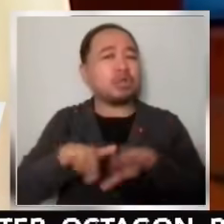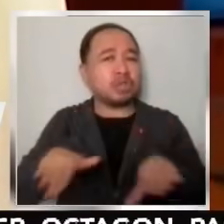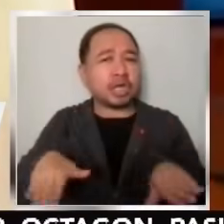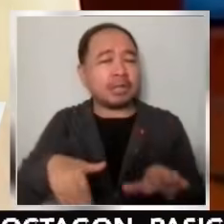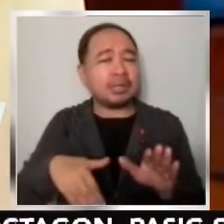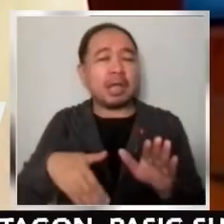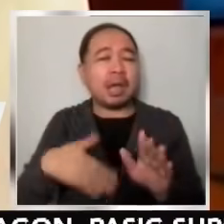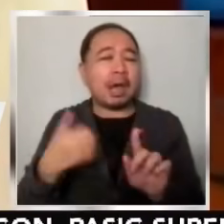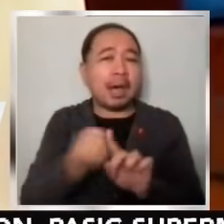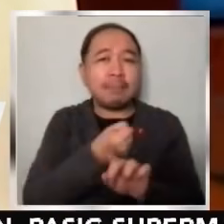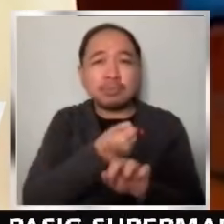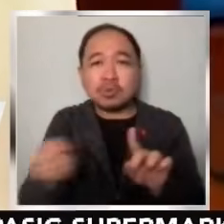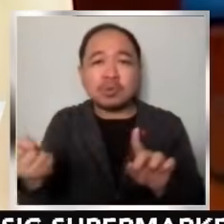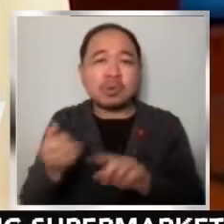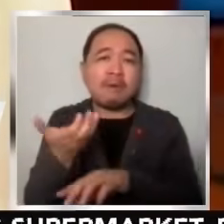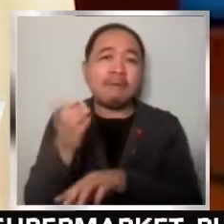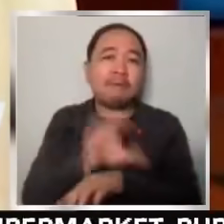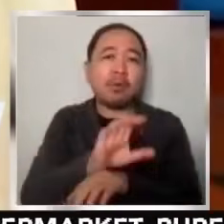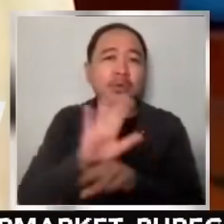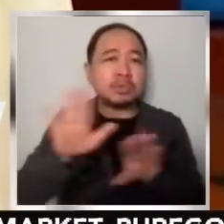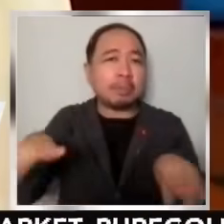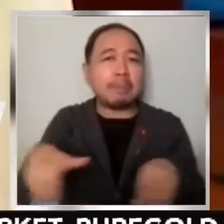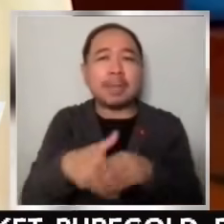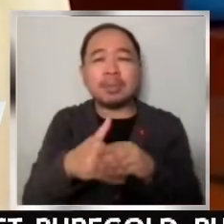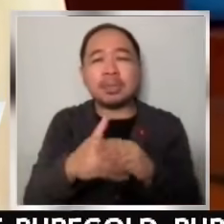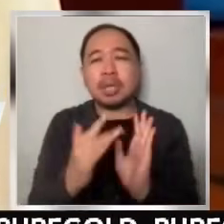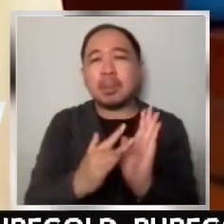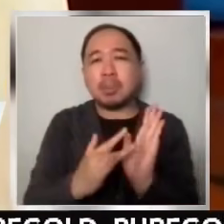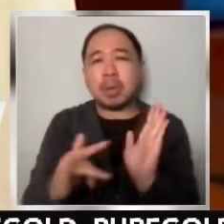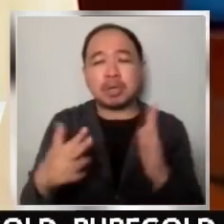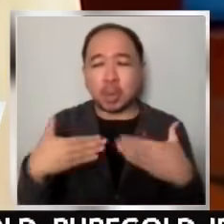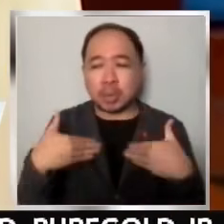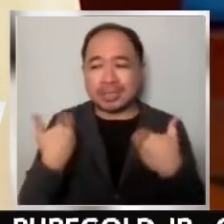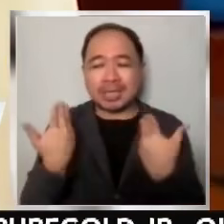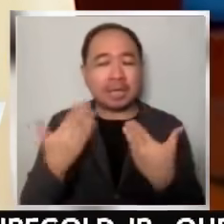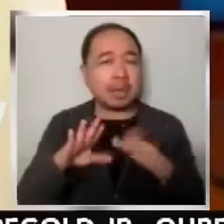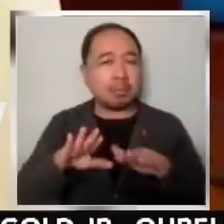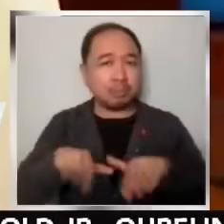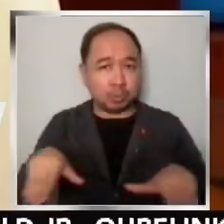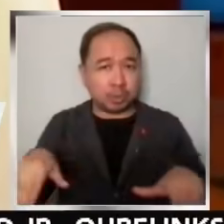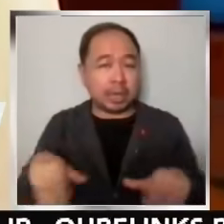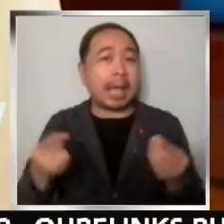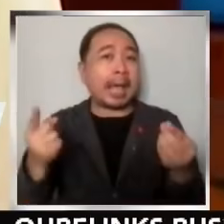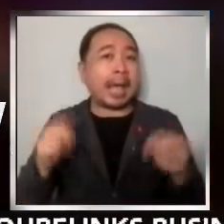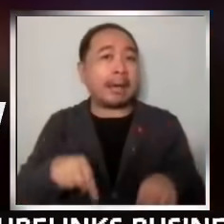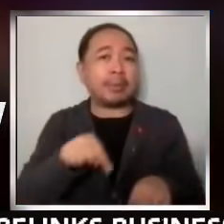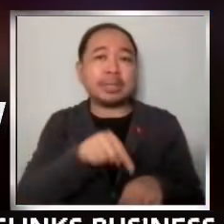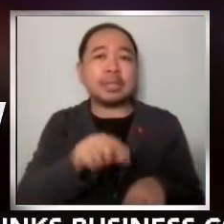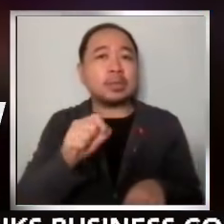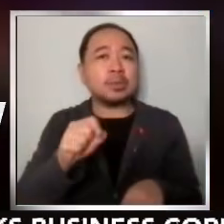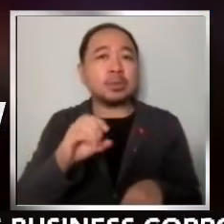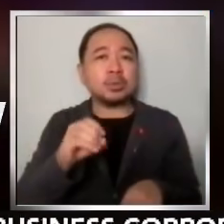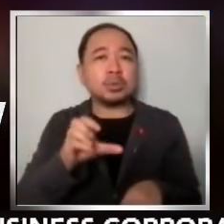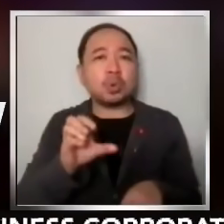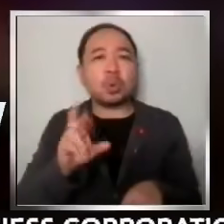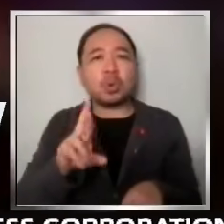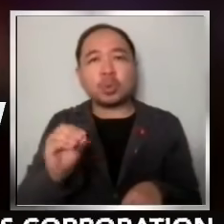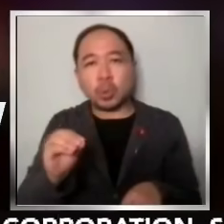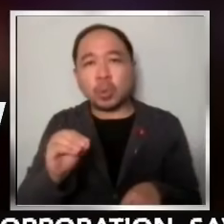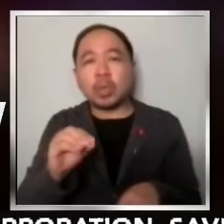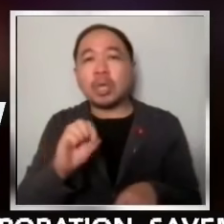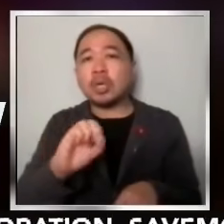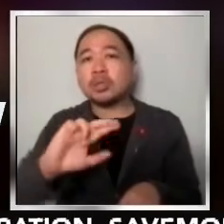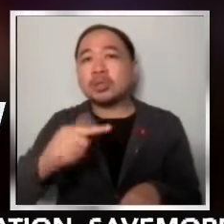perpetrated on minors by a cult in the municipality of Socorro, Surigao del Norte. Lumabas daw si Senyor